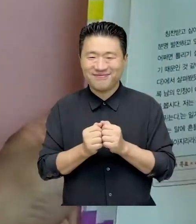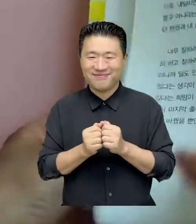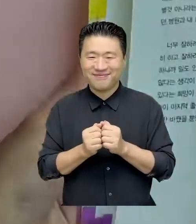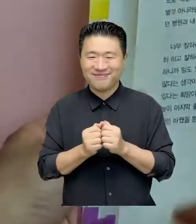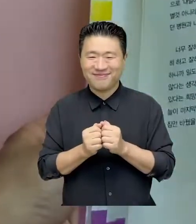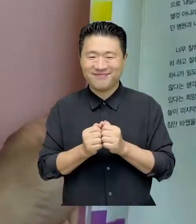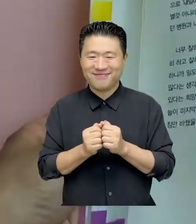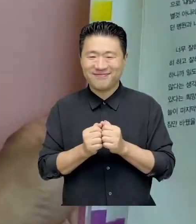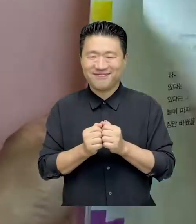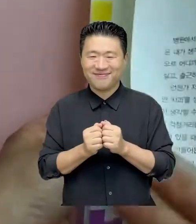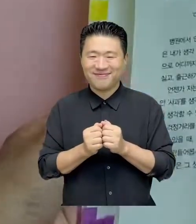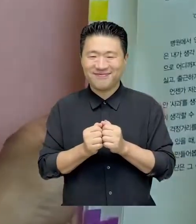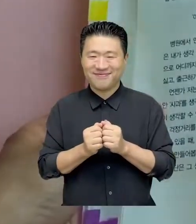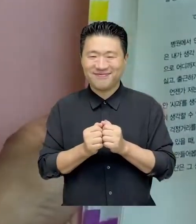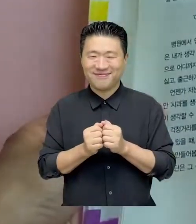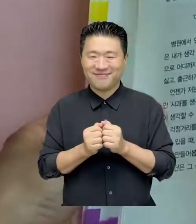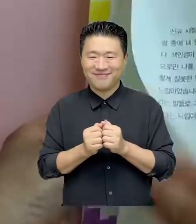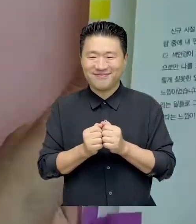있고요.